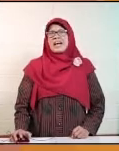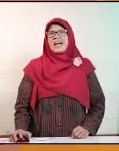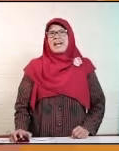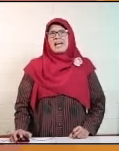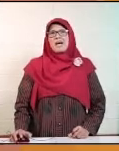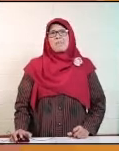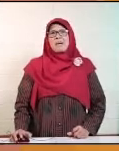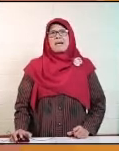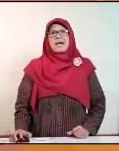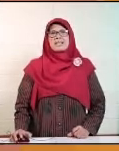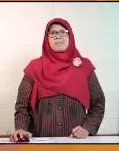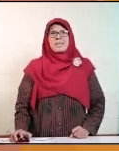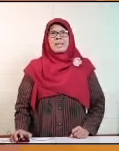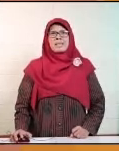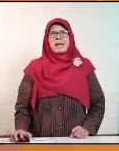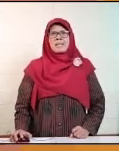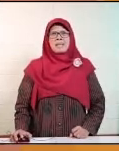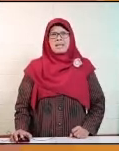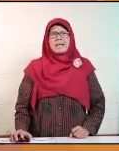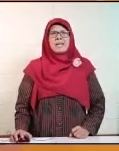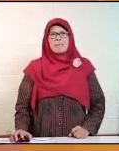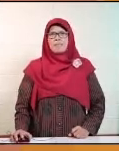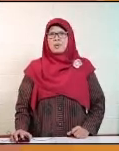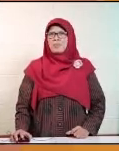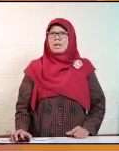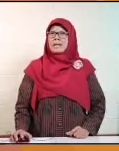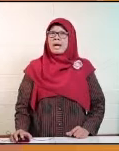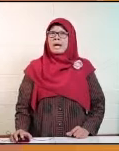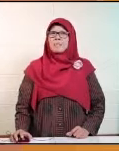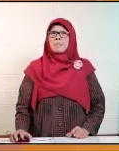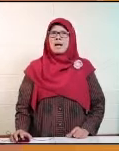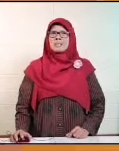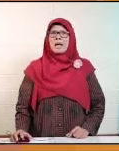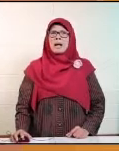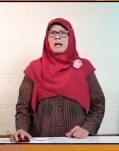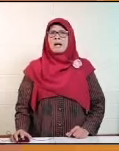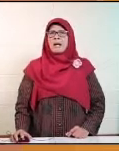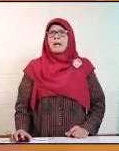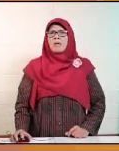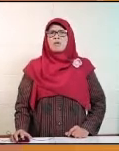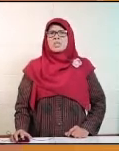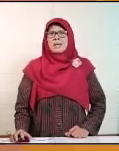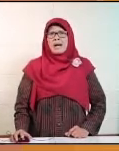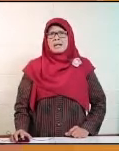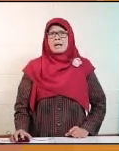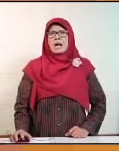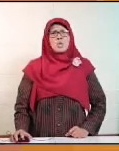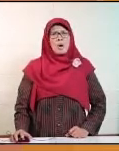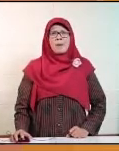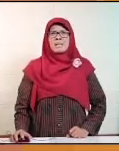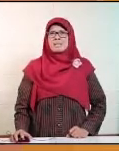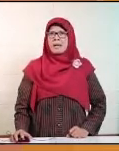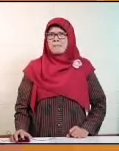Hai nah Pada kesempatan kali ini Ibu mungkin hanya akan membahas yang usia